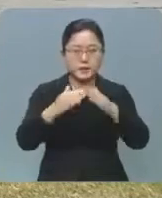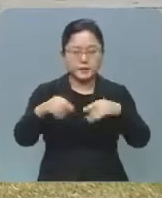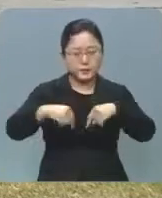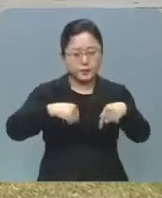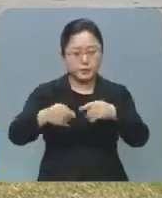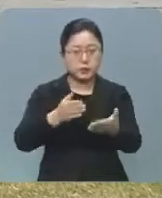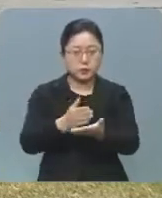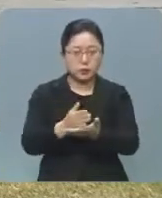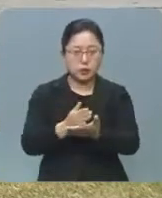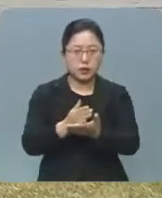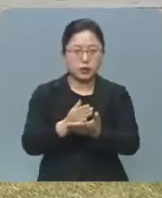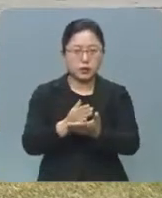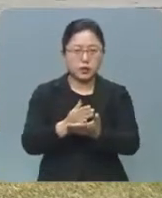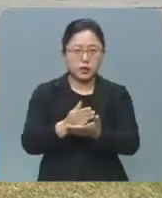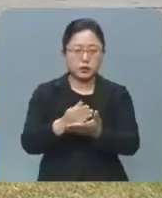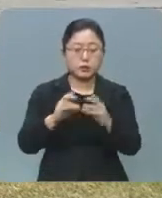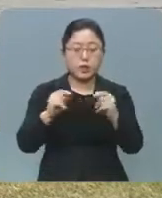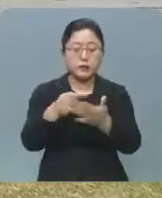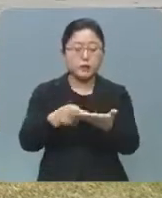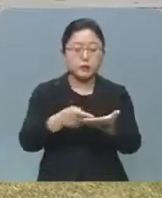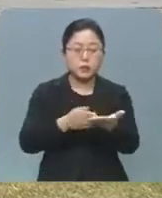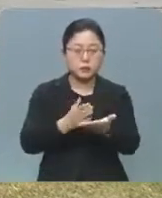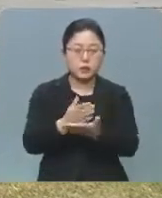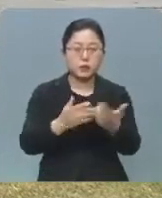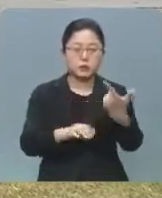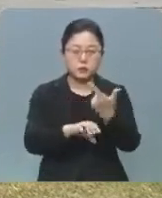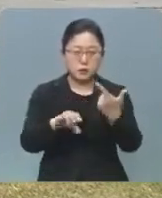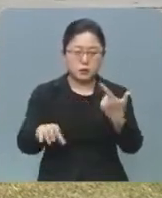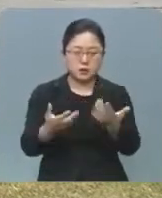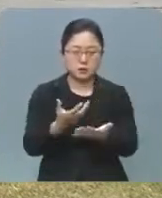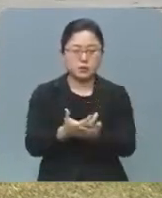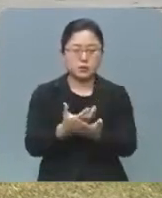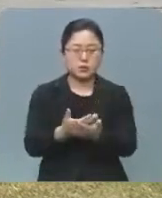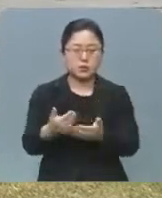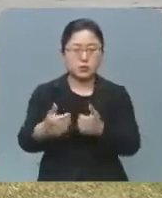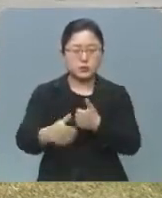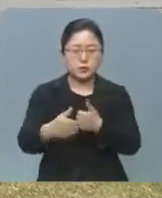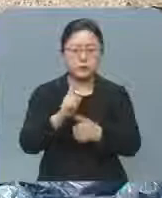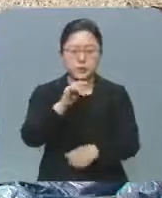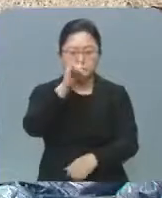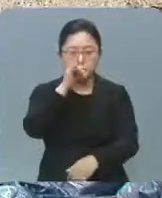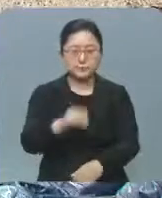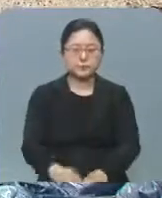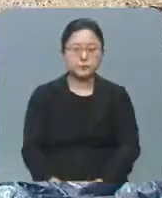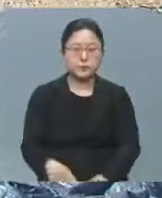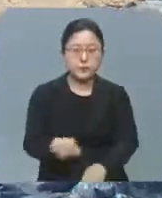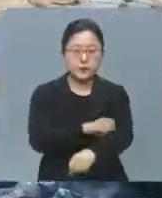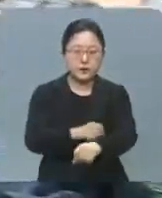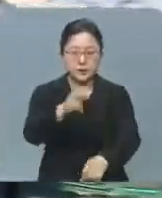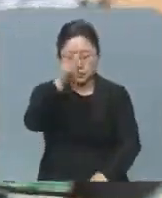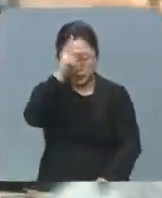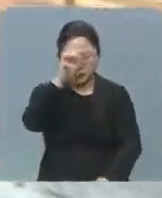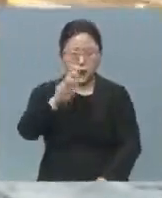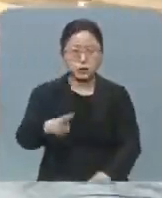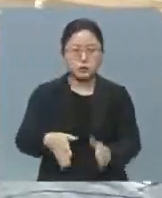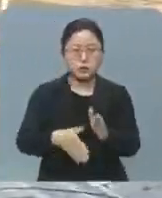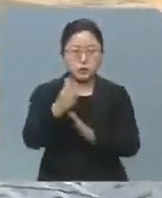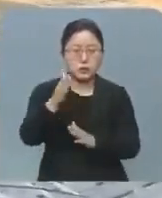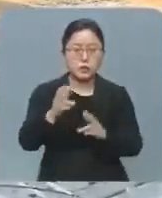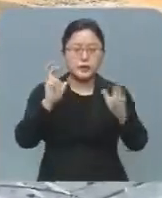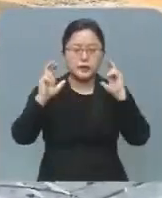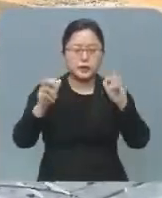주택정책과 종합건설본부 보상과 등 6개 부서의 자료를 요구했다고 밝혔습니다. 특히 경찰은 광주시가